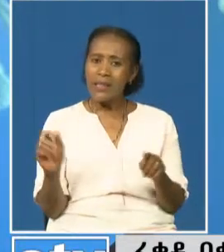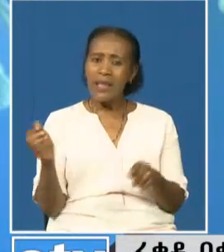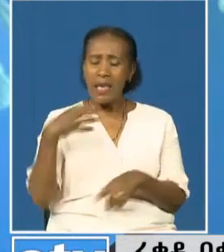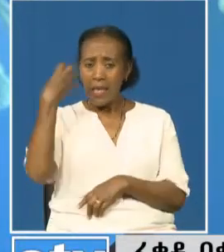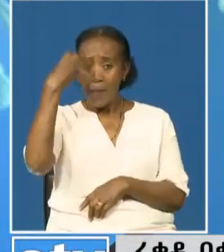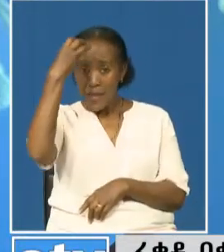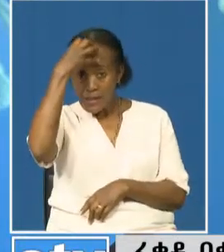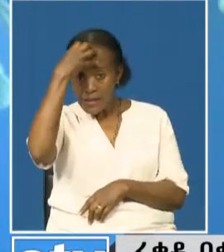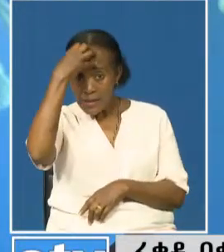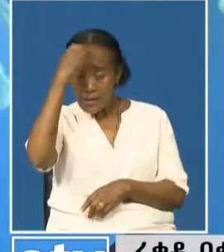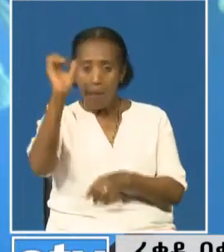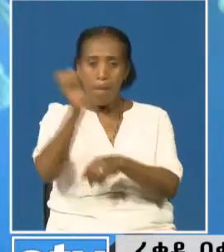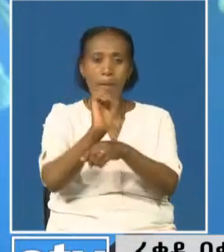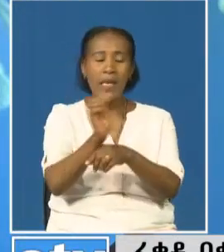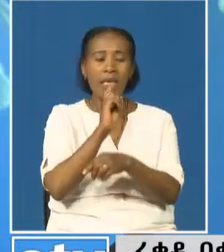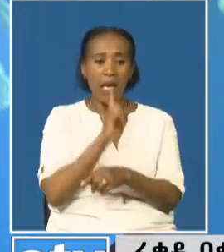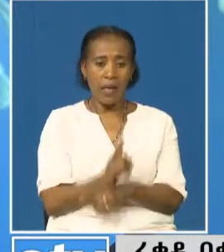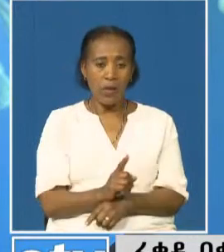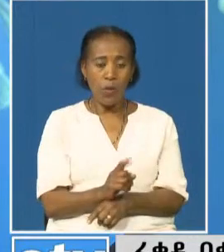የመንግስት መኪና ነው።